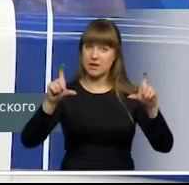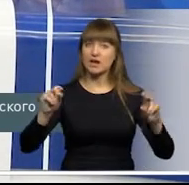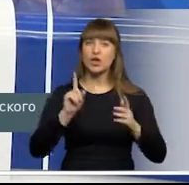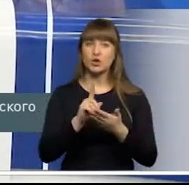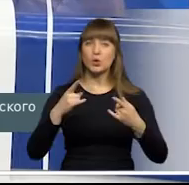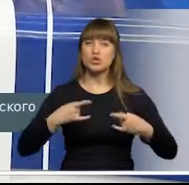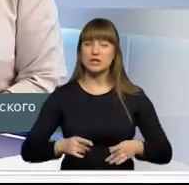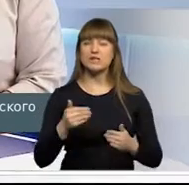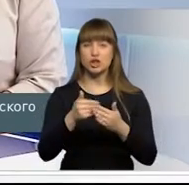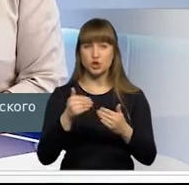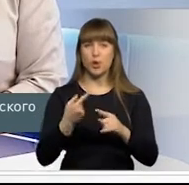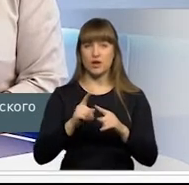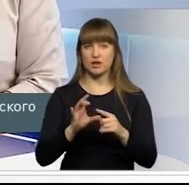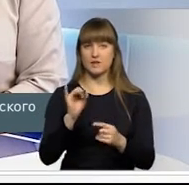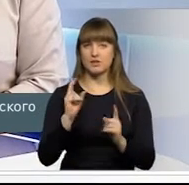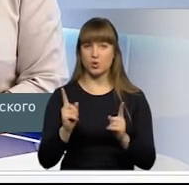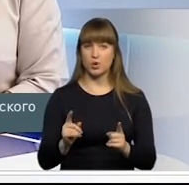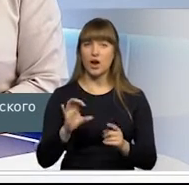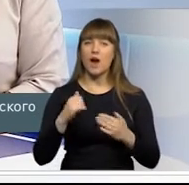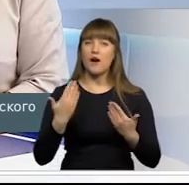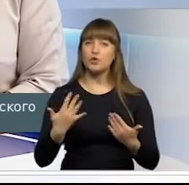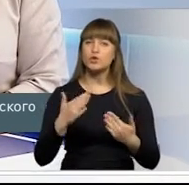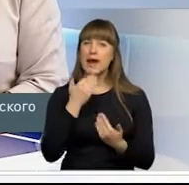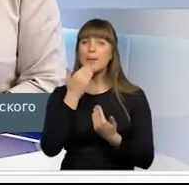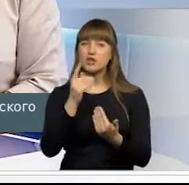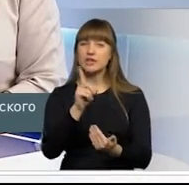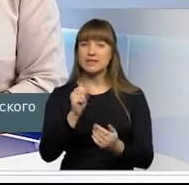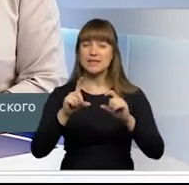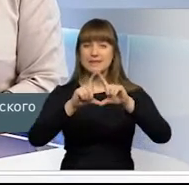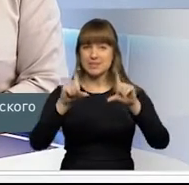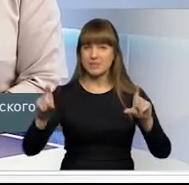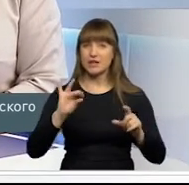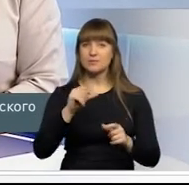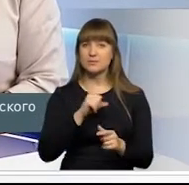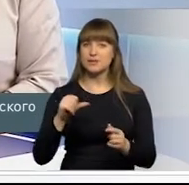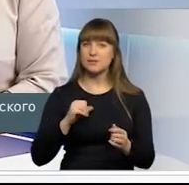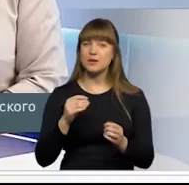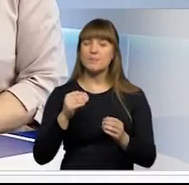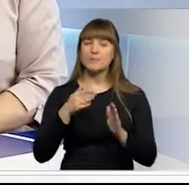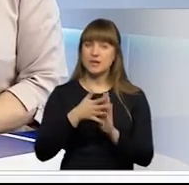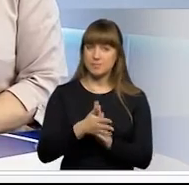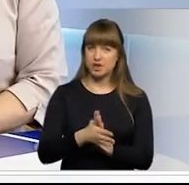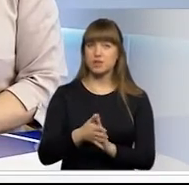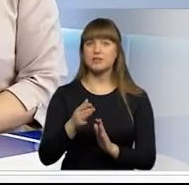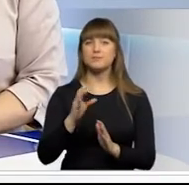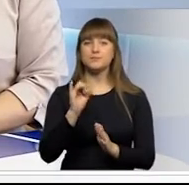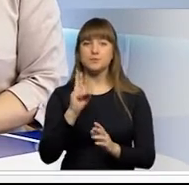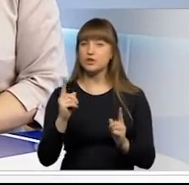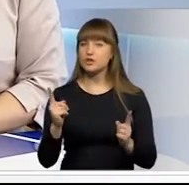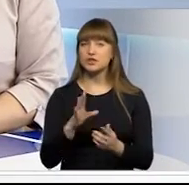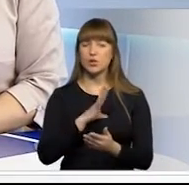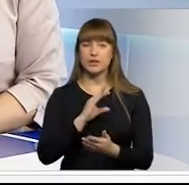за сертификатом и за самим распоряжением, конечно, сроком не ограничено. Это можно сделать и после 1